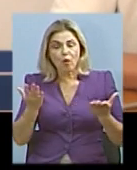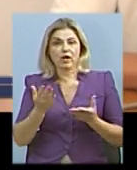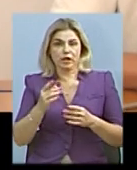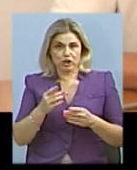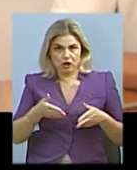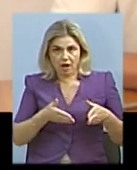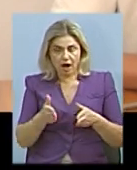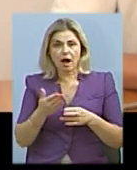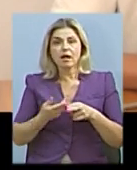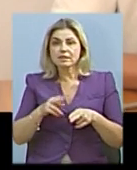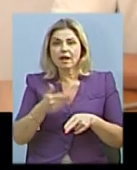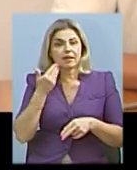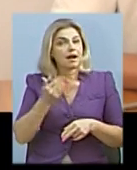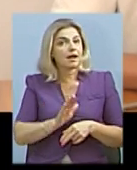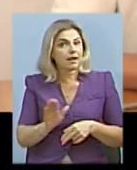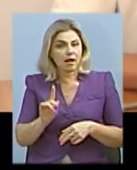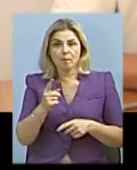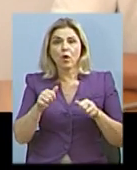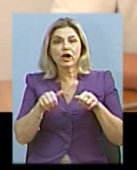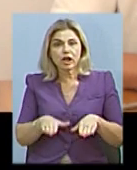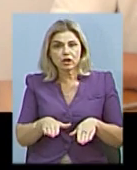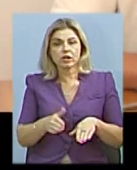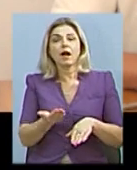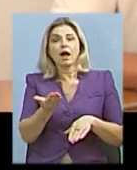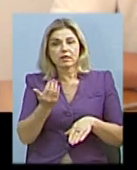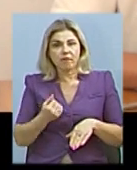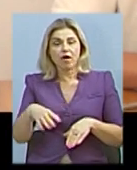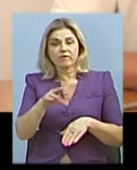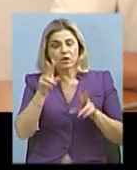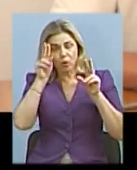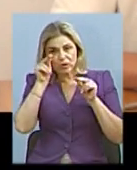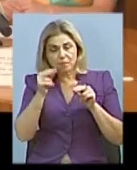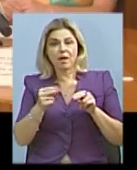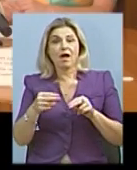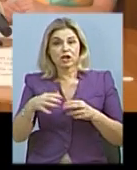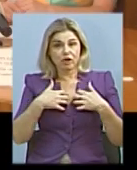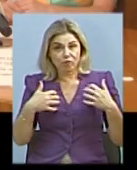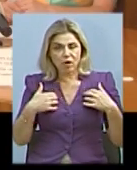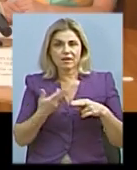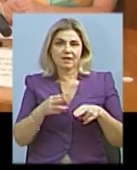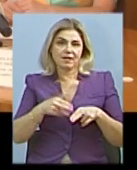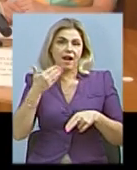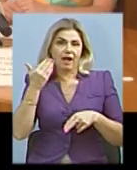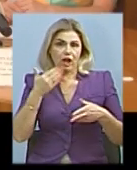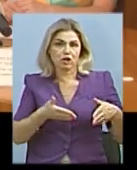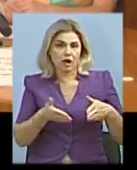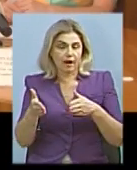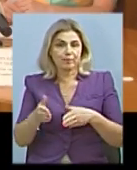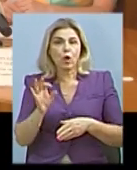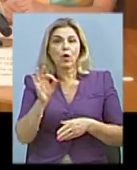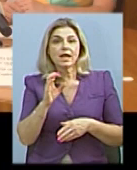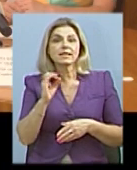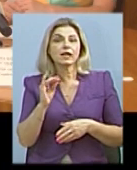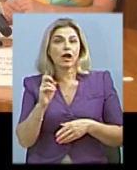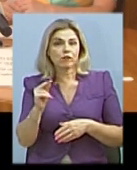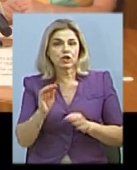нелегкий, тому що прийняти рішення, давайте усипемо всіх, це є легкий шлях. Олександр Сінкевич озвучив масштаби